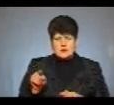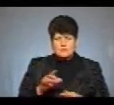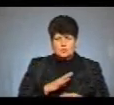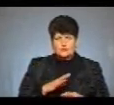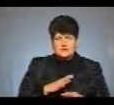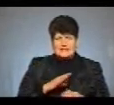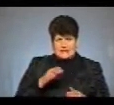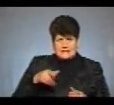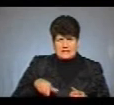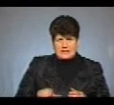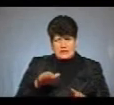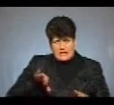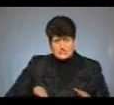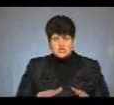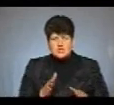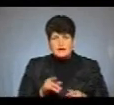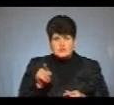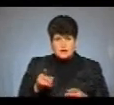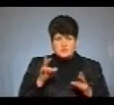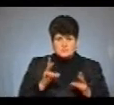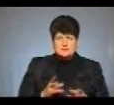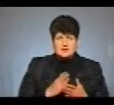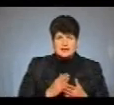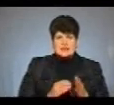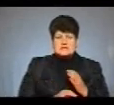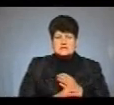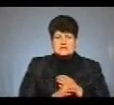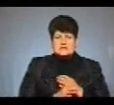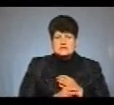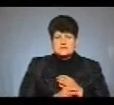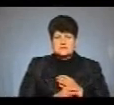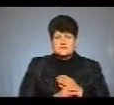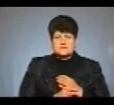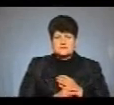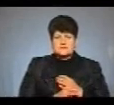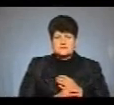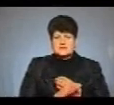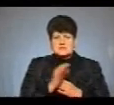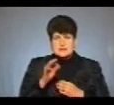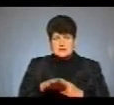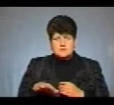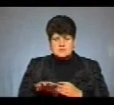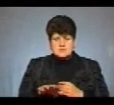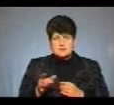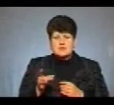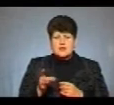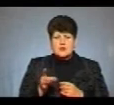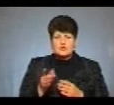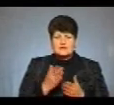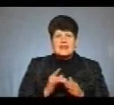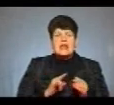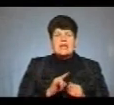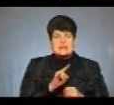теж траншеї, відповідно, там теж небезпека. На східний масив – це район, там, де зараз стоїть пам'ятник